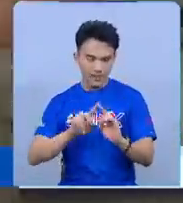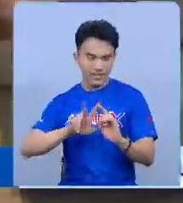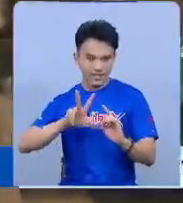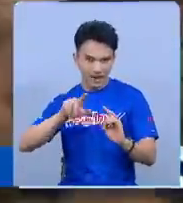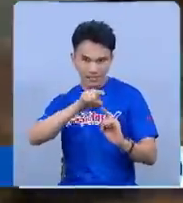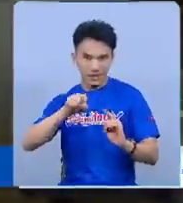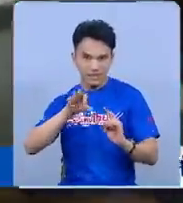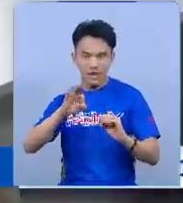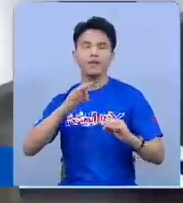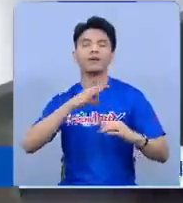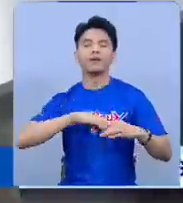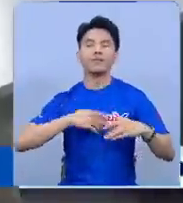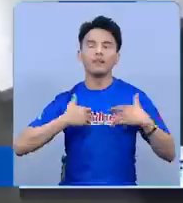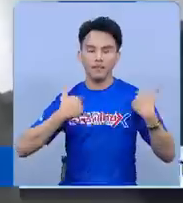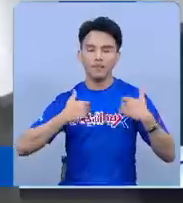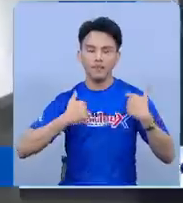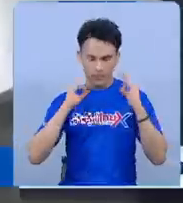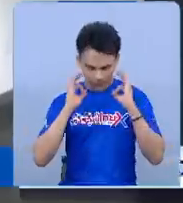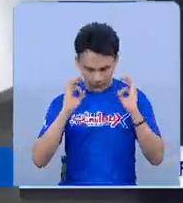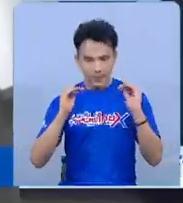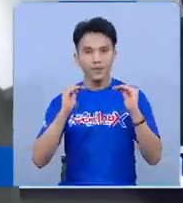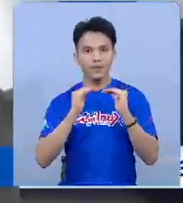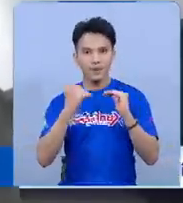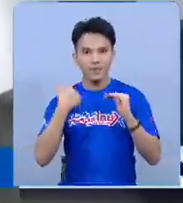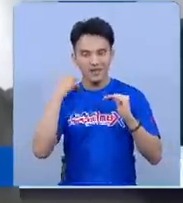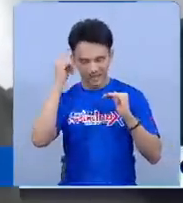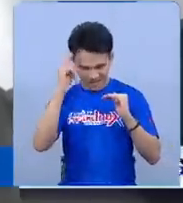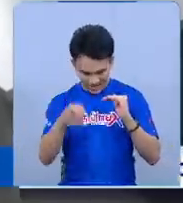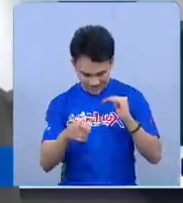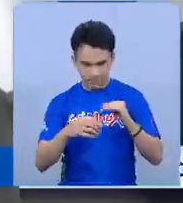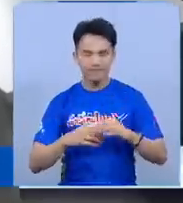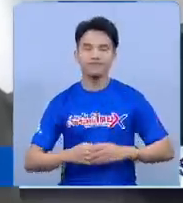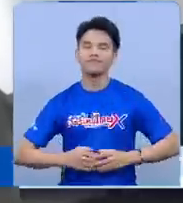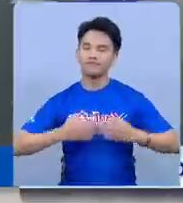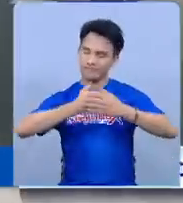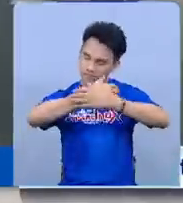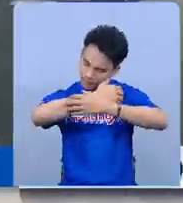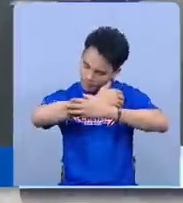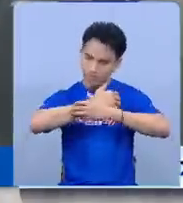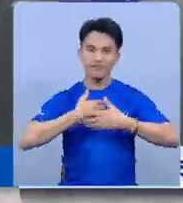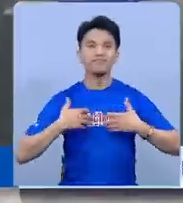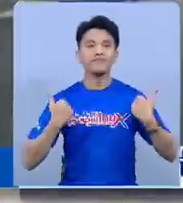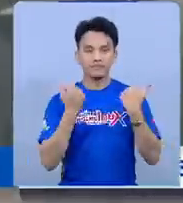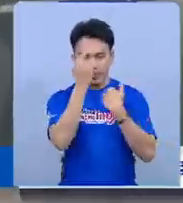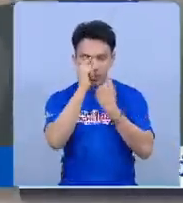ะก็ดีใจกันนะว่าโอเคความยุติธรรมมีอยู่ในโลกนี้ก็ลุกขึ้นกอดกันแล้วก็ร้อง